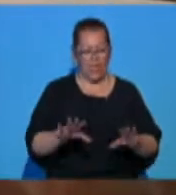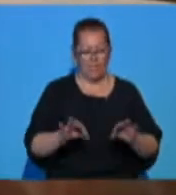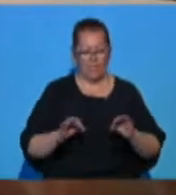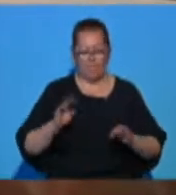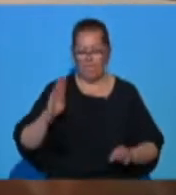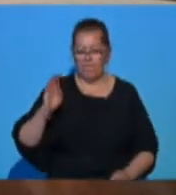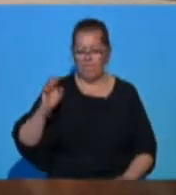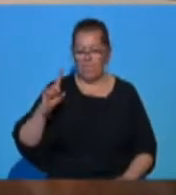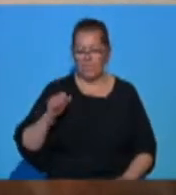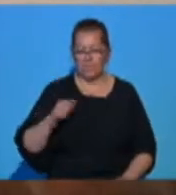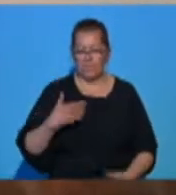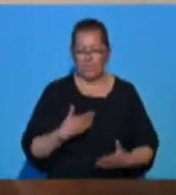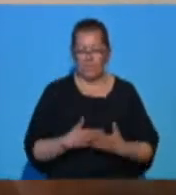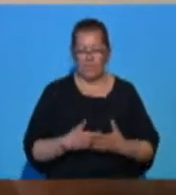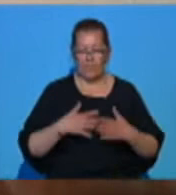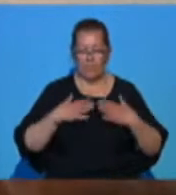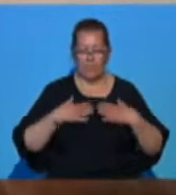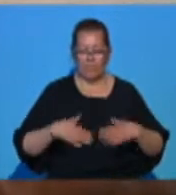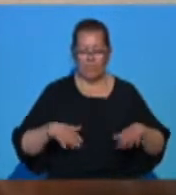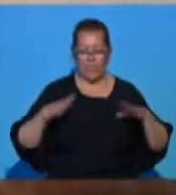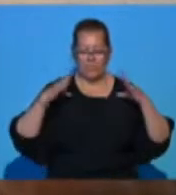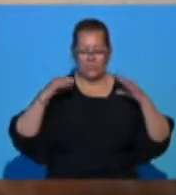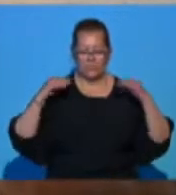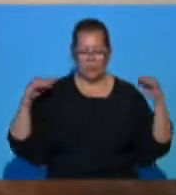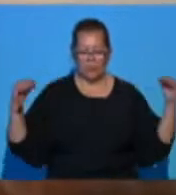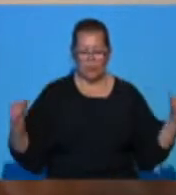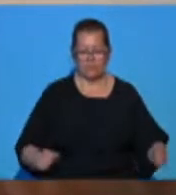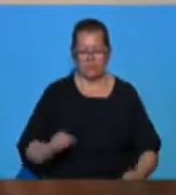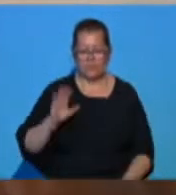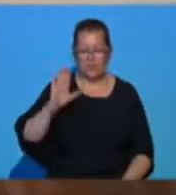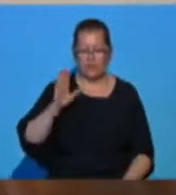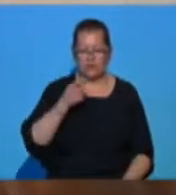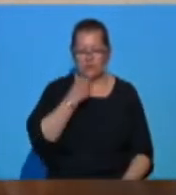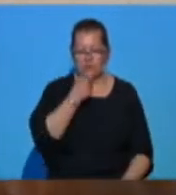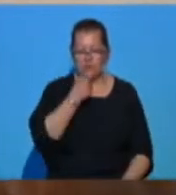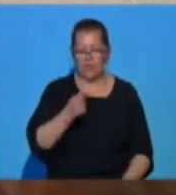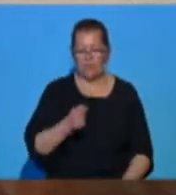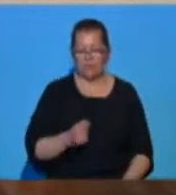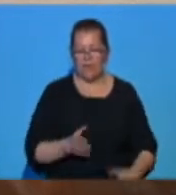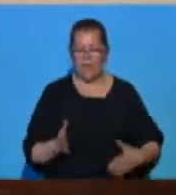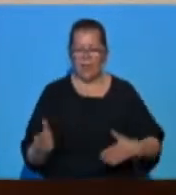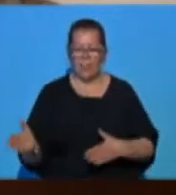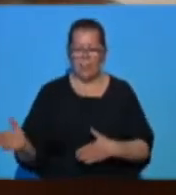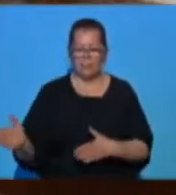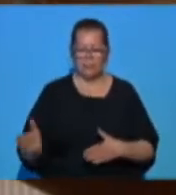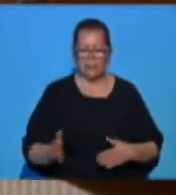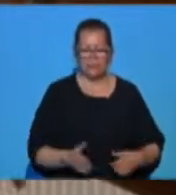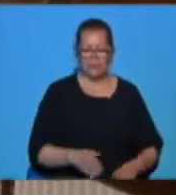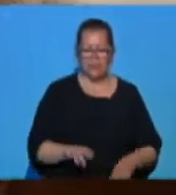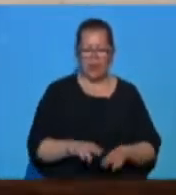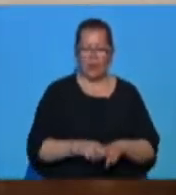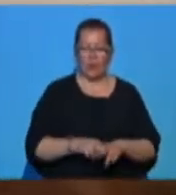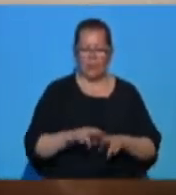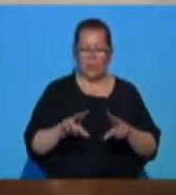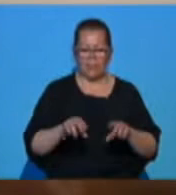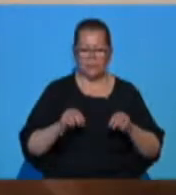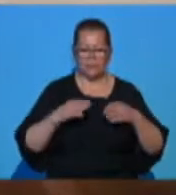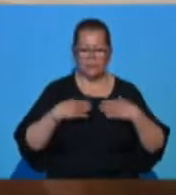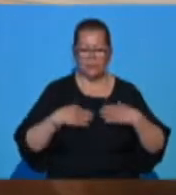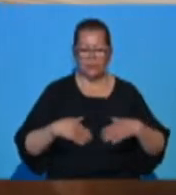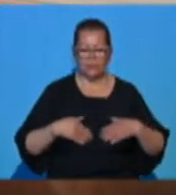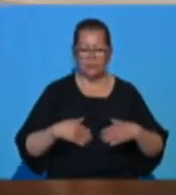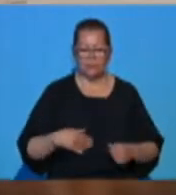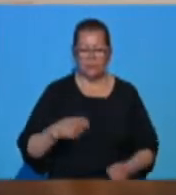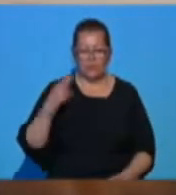Baletul fiindcă este pasiunea mea. De la 5 ani dansez. Cum ai descoperit tu că îți place? Nu